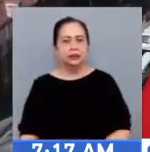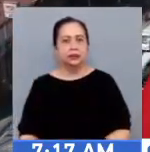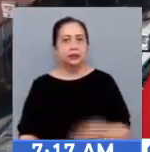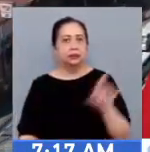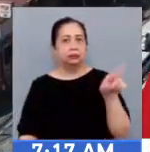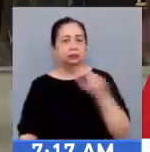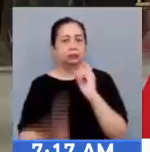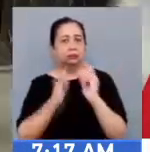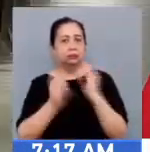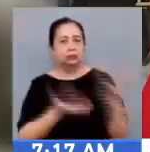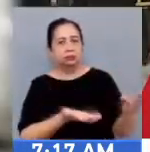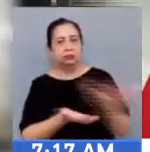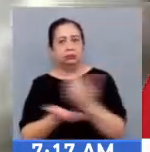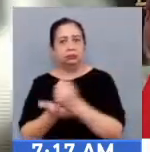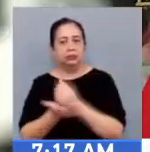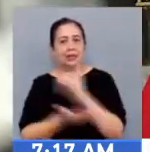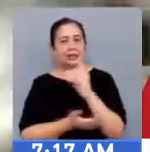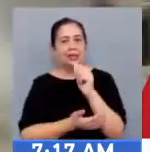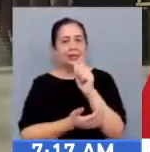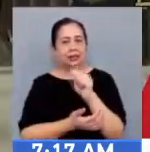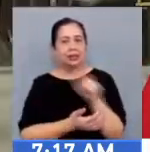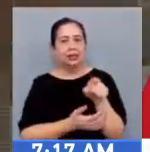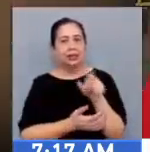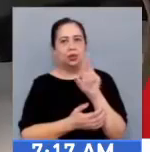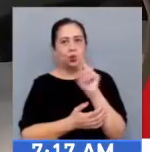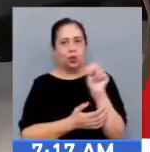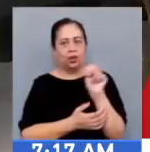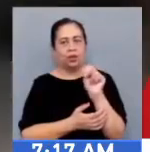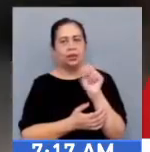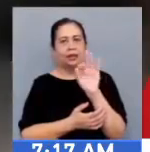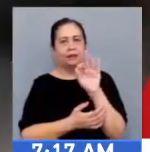datos ng UN Population Fund o UNFPA,